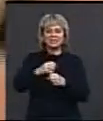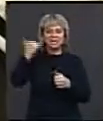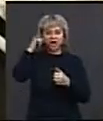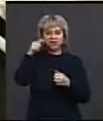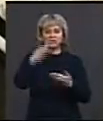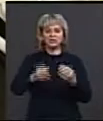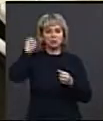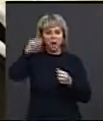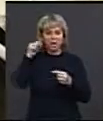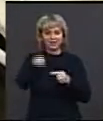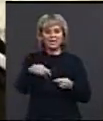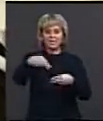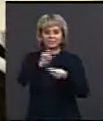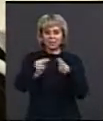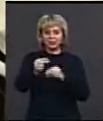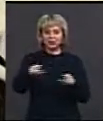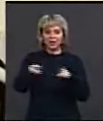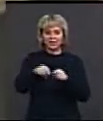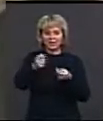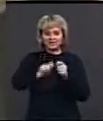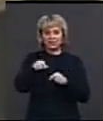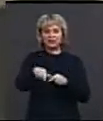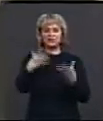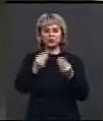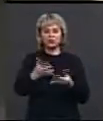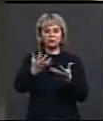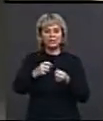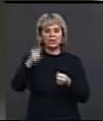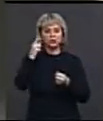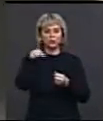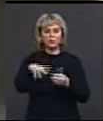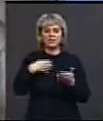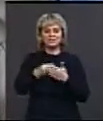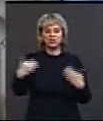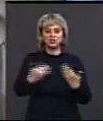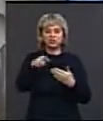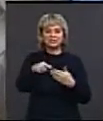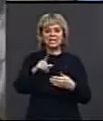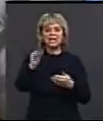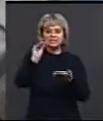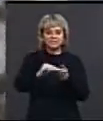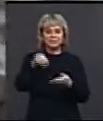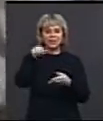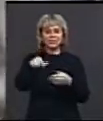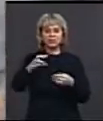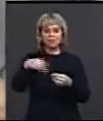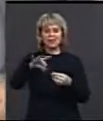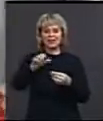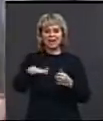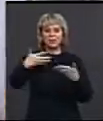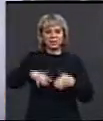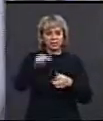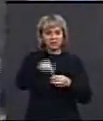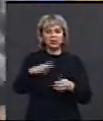говядины или баранины и заплетают тесто косичкой. В этот день принято размышлять о своей жизни и символах, данных монахами при